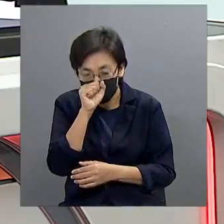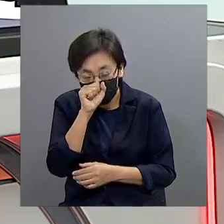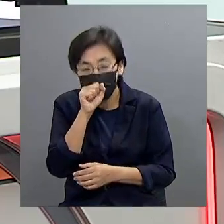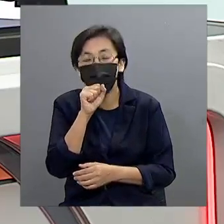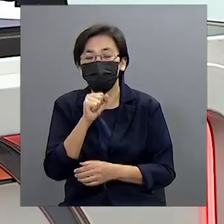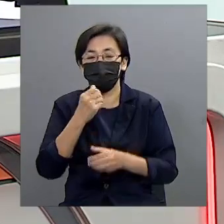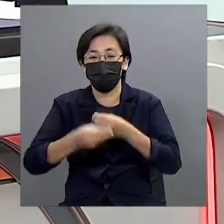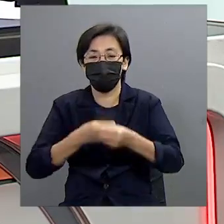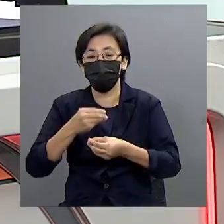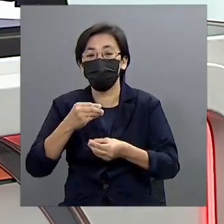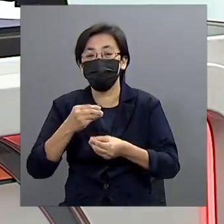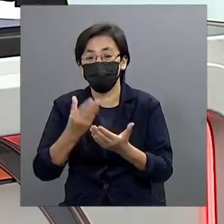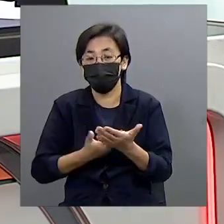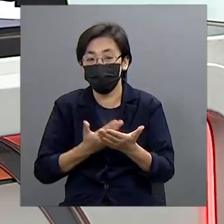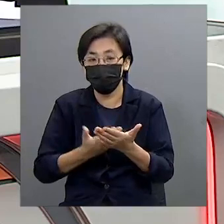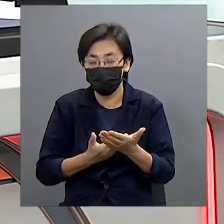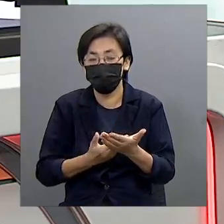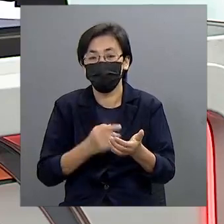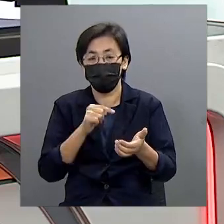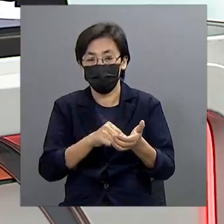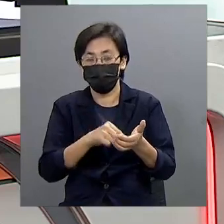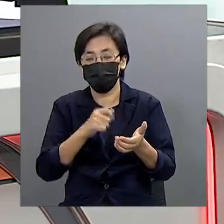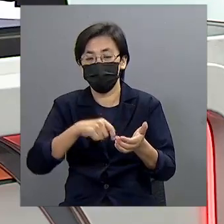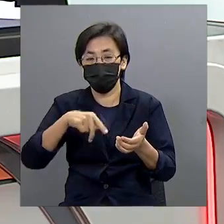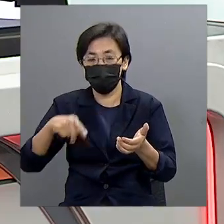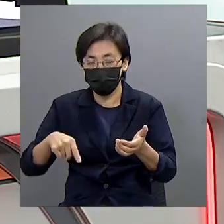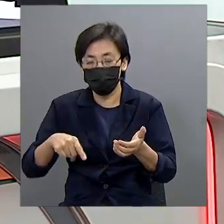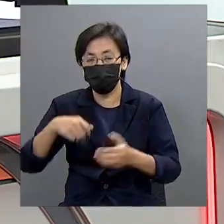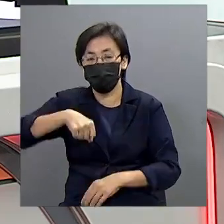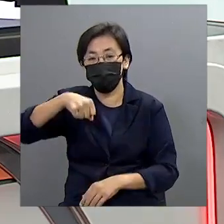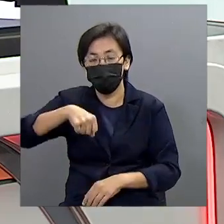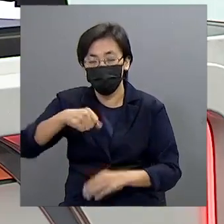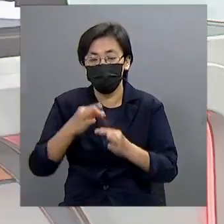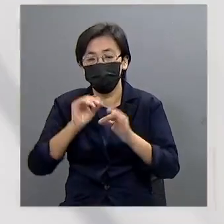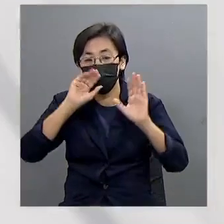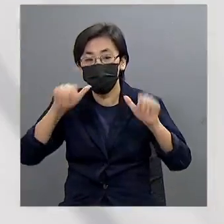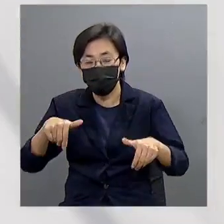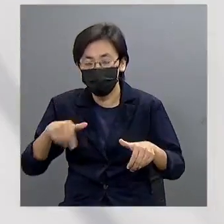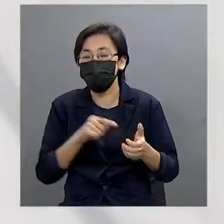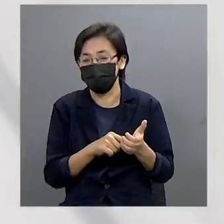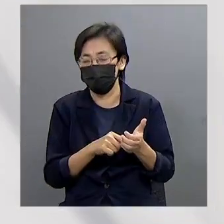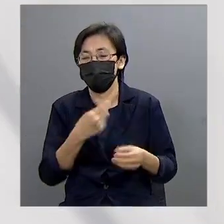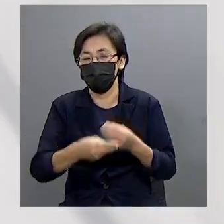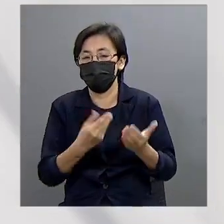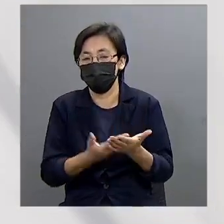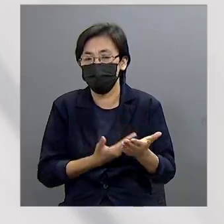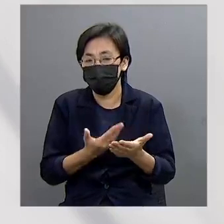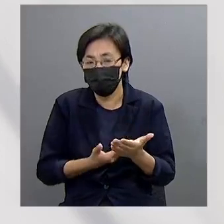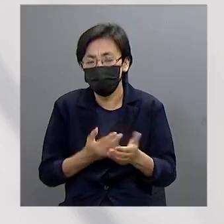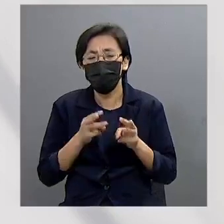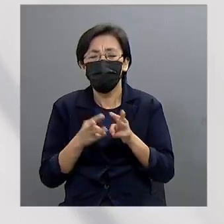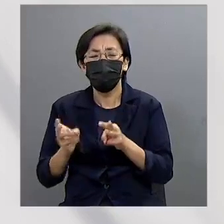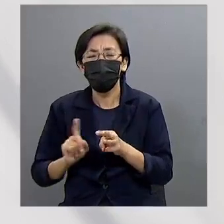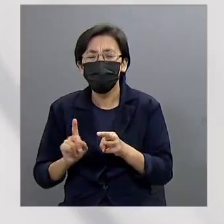การนำเอาแพลตฟอร์มออนไลน์เข้ามาใช้ในการจัดการคือทั้งฝั่งเอกชนเนี่ยเขาก็บอกว่ามันก็คล้ายกับวิธีการที่เขาทำนี่แหละนะ